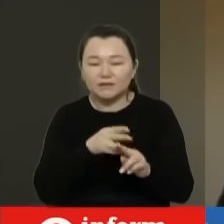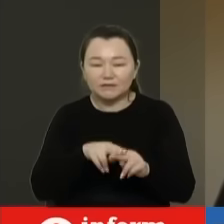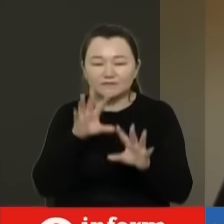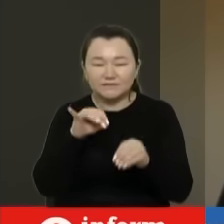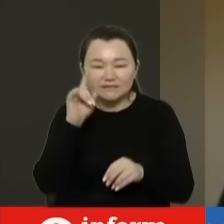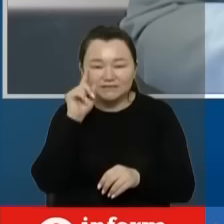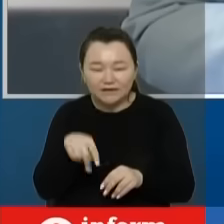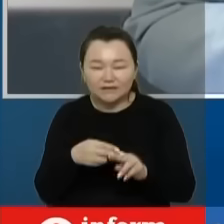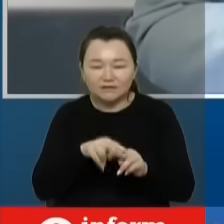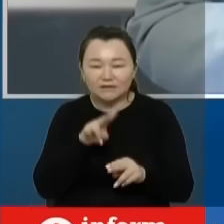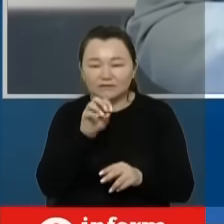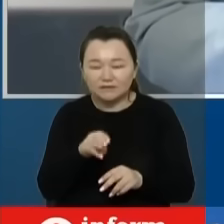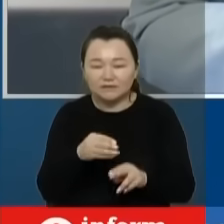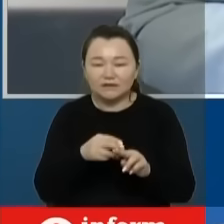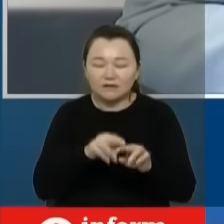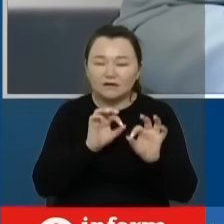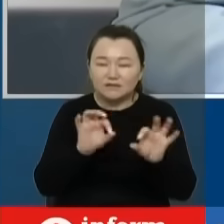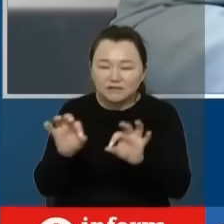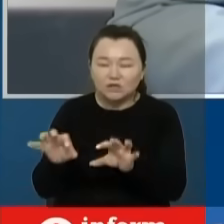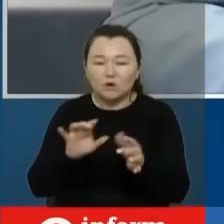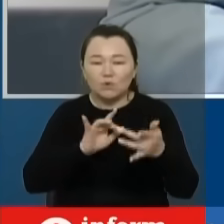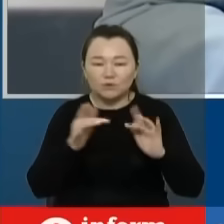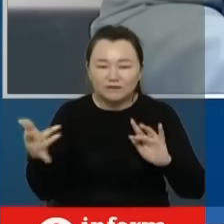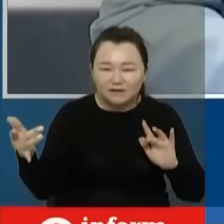біледі ме? Жоқ. Дәрісті, онлайн дәрісті,